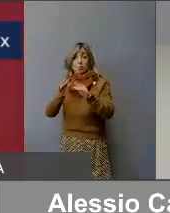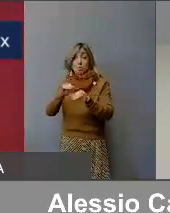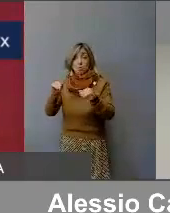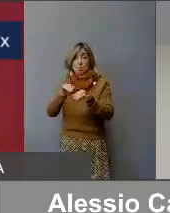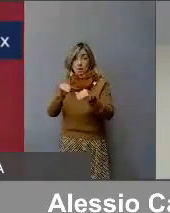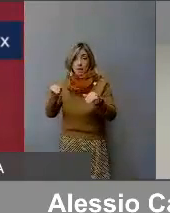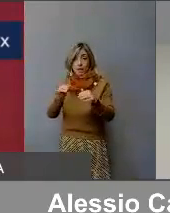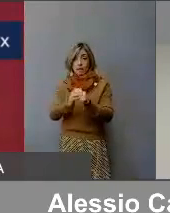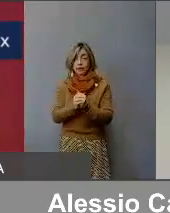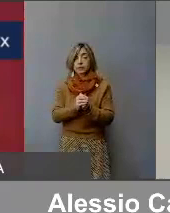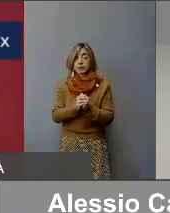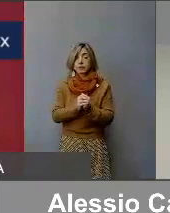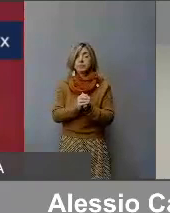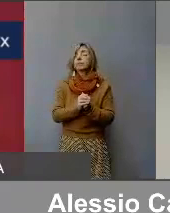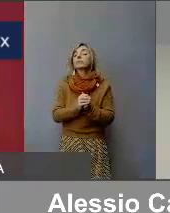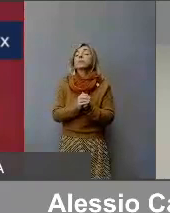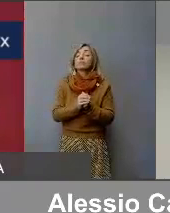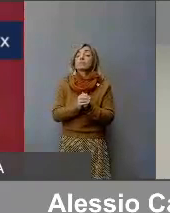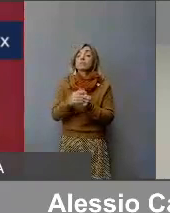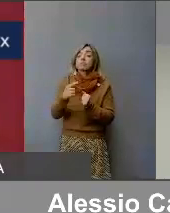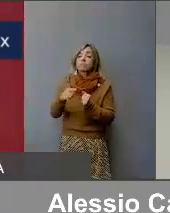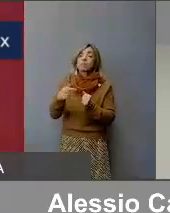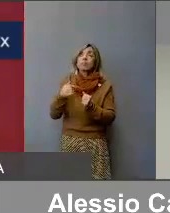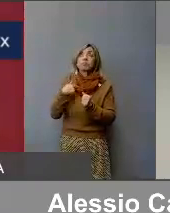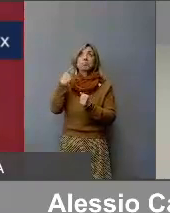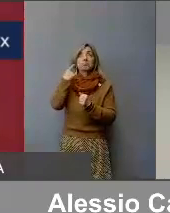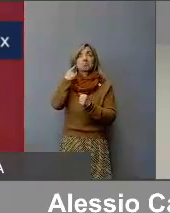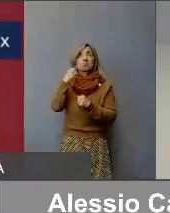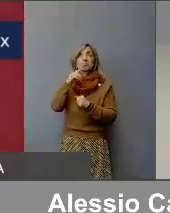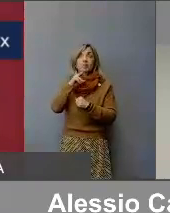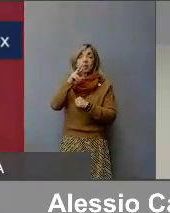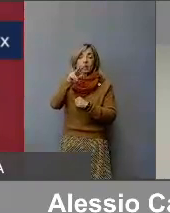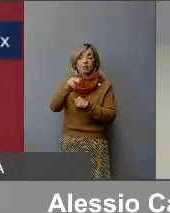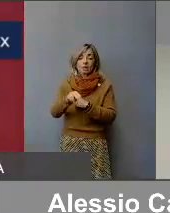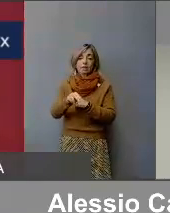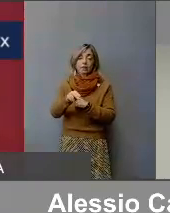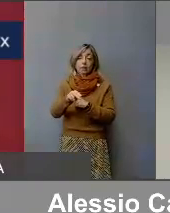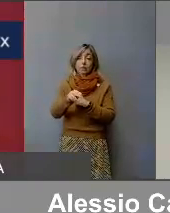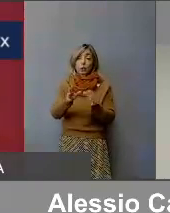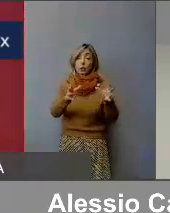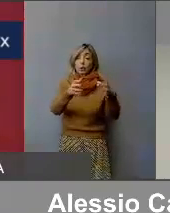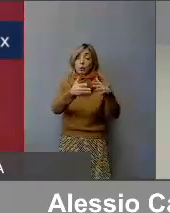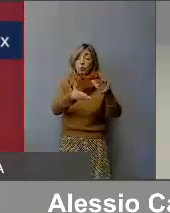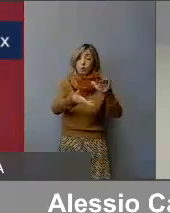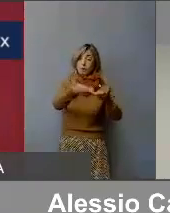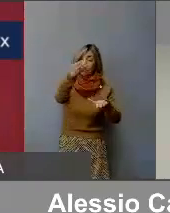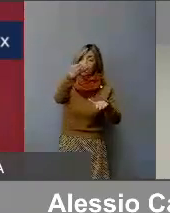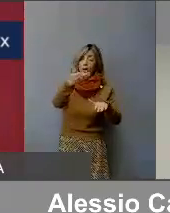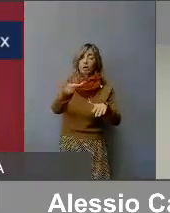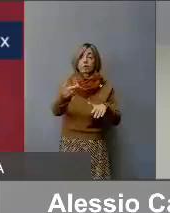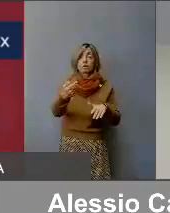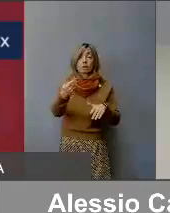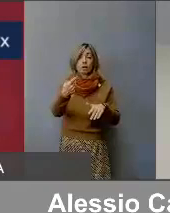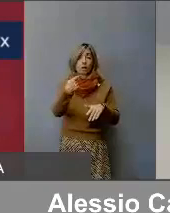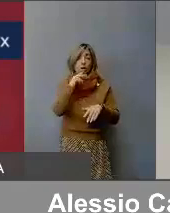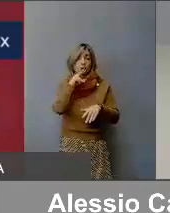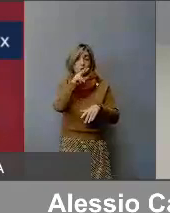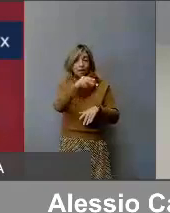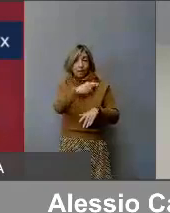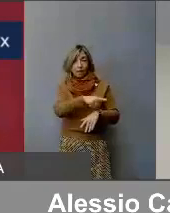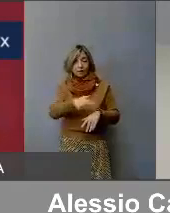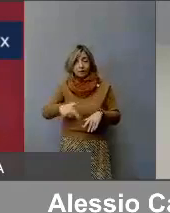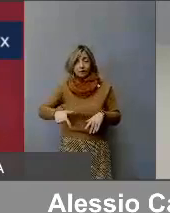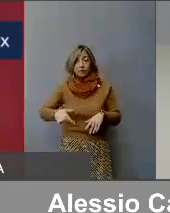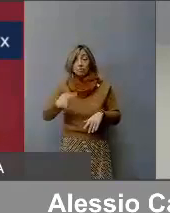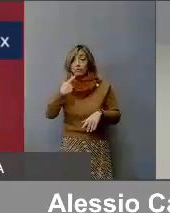prioritari quindi quello che mi sento di dire alla maggioranza e al sindaco quando si chiede alla sospensiva non è un